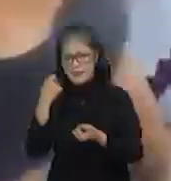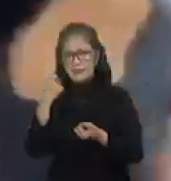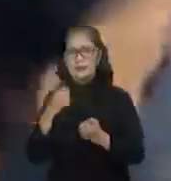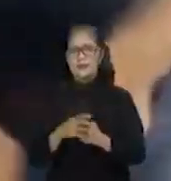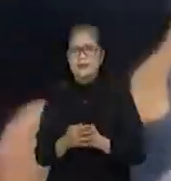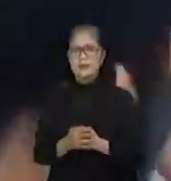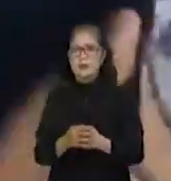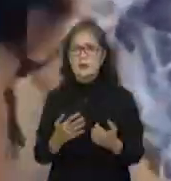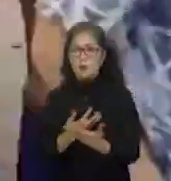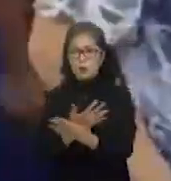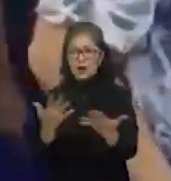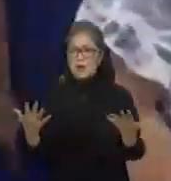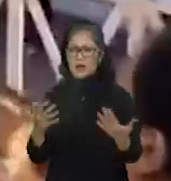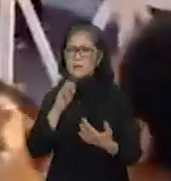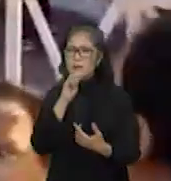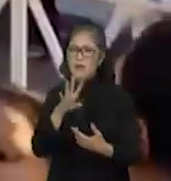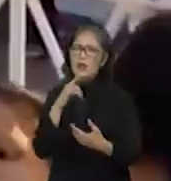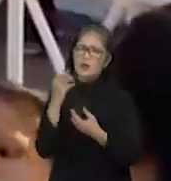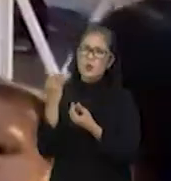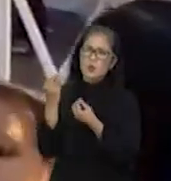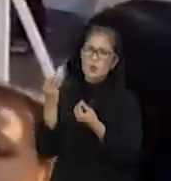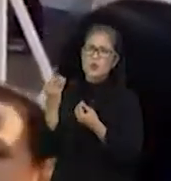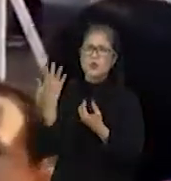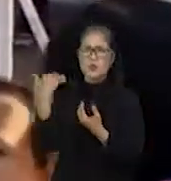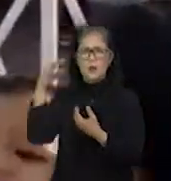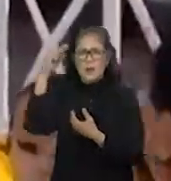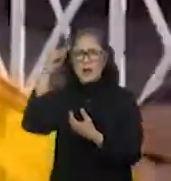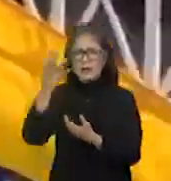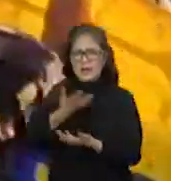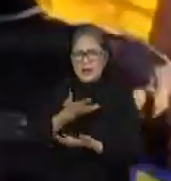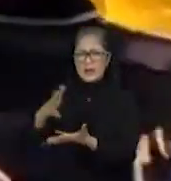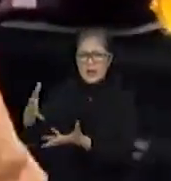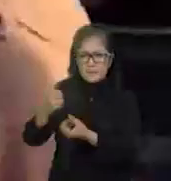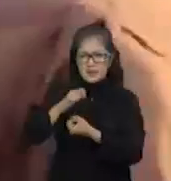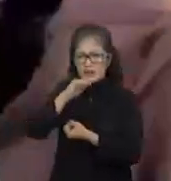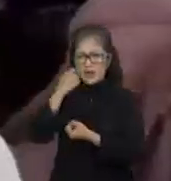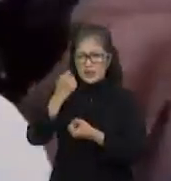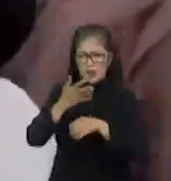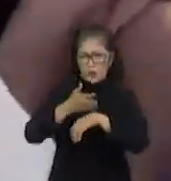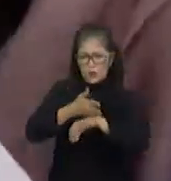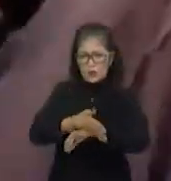Sebagian warga mengaku telah menunggu sejak pagi demi mendapatkan pembagian daging kurban.